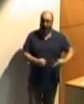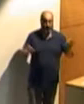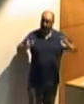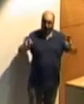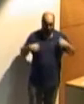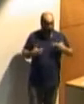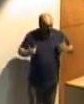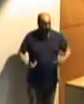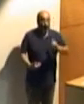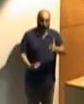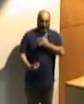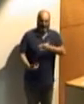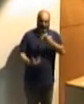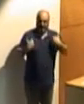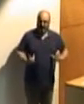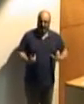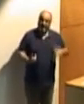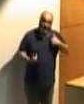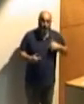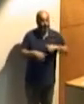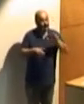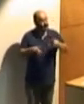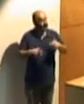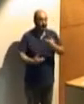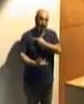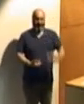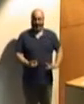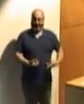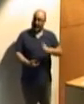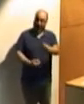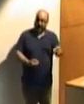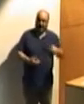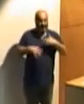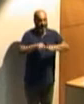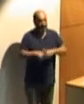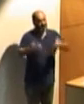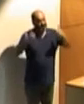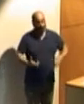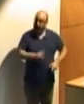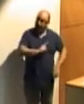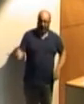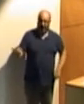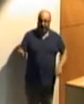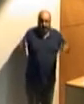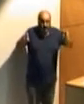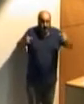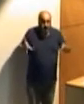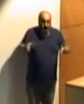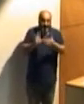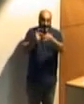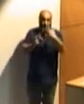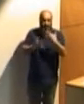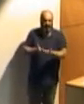d'usagé mais nous n'en faisons pas ce que nous voulons et là c'est dans ce fil rouge de notre de cette intervention il y à cela